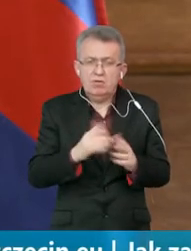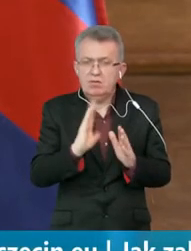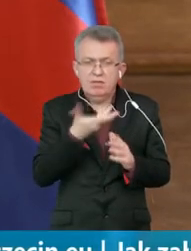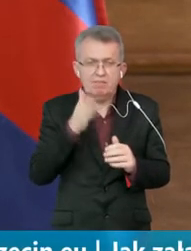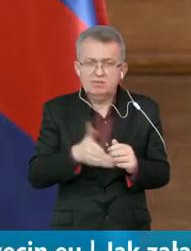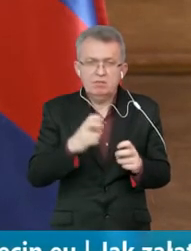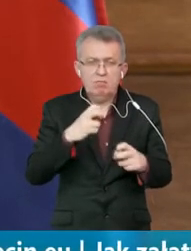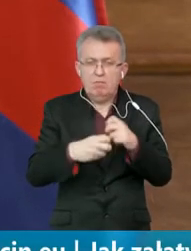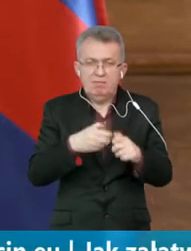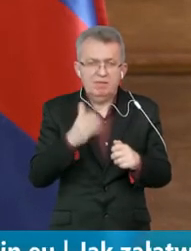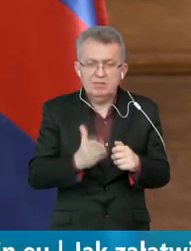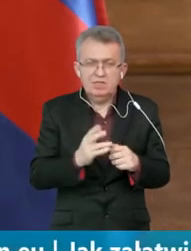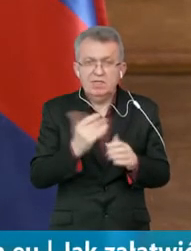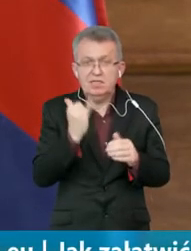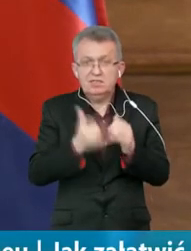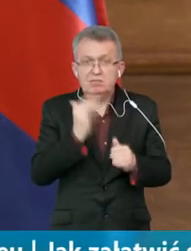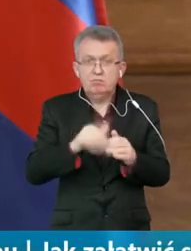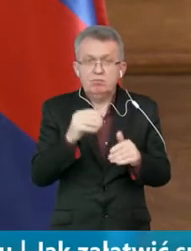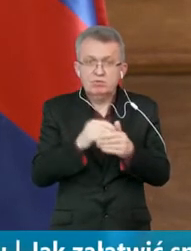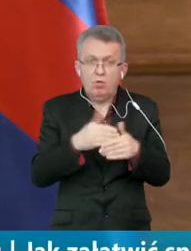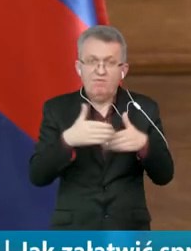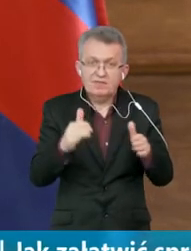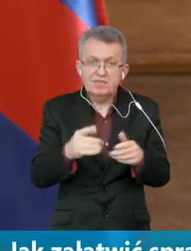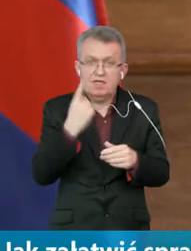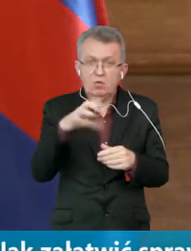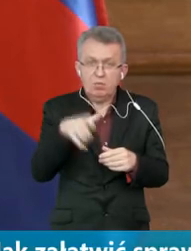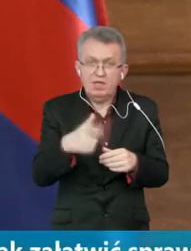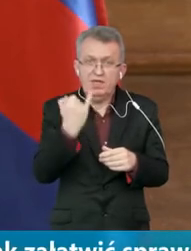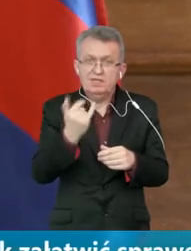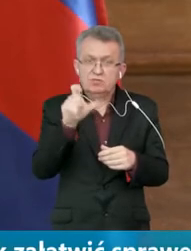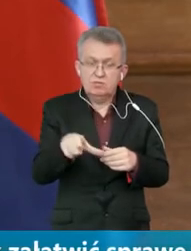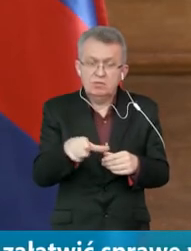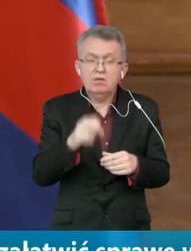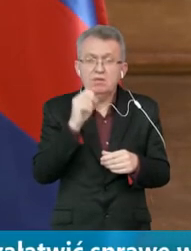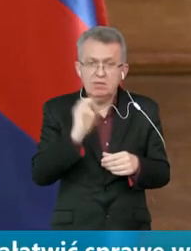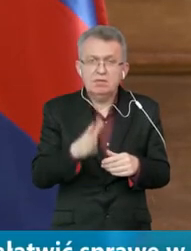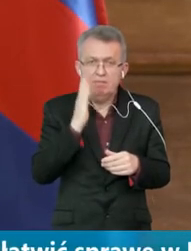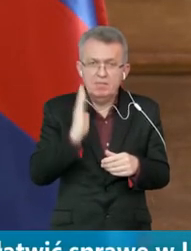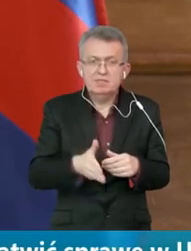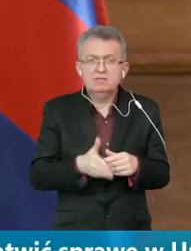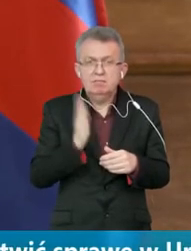tym problemów i nawet jeśli będzie potrzeba otwarcia jednej grupy dla jednego dziecka, to taka sytuacja